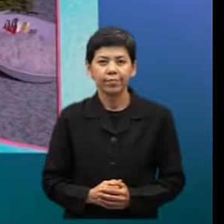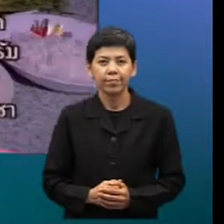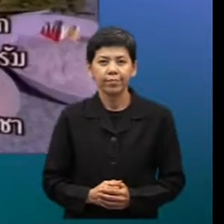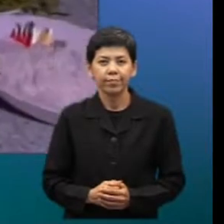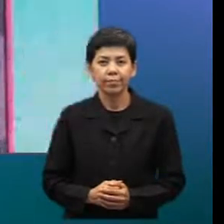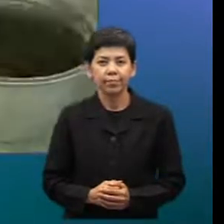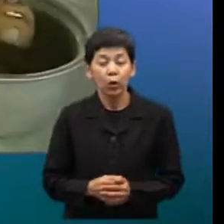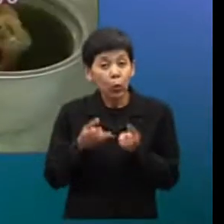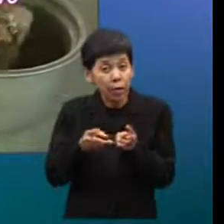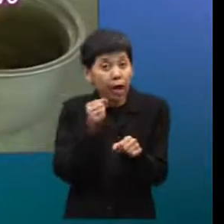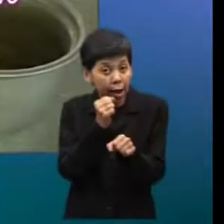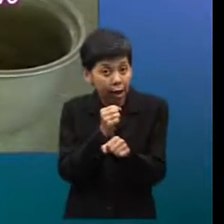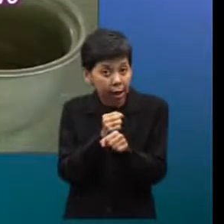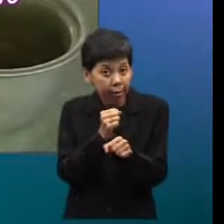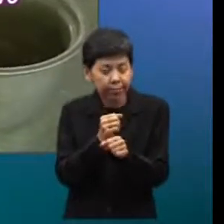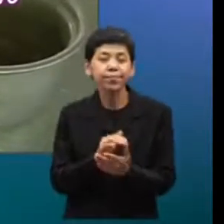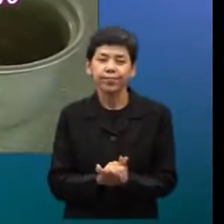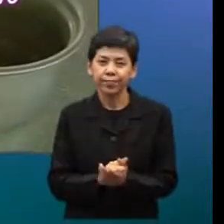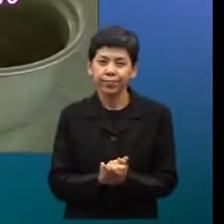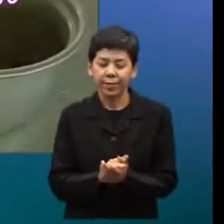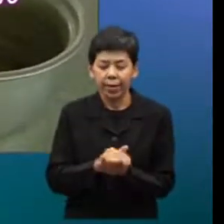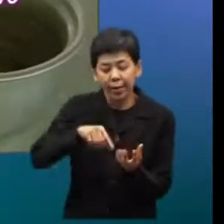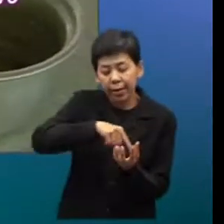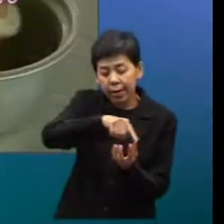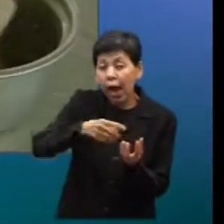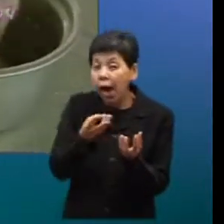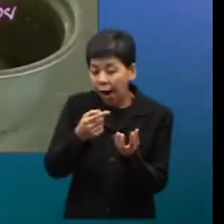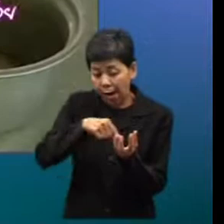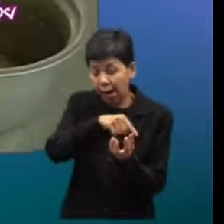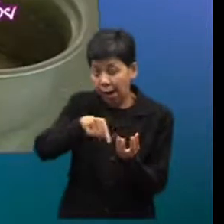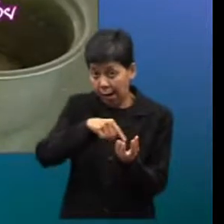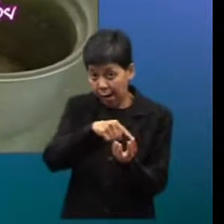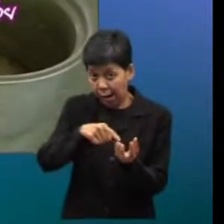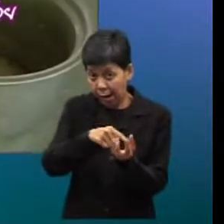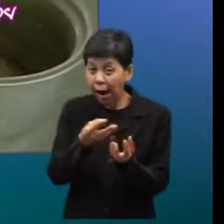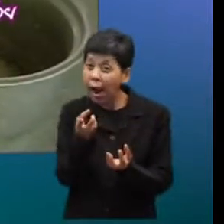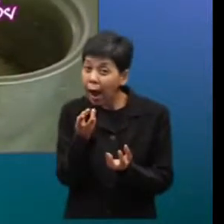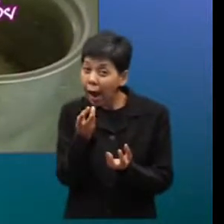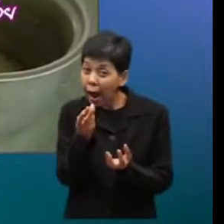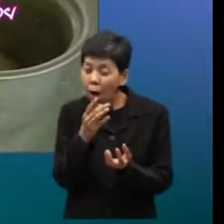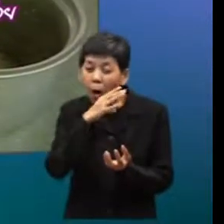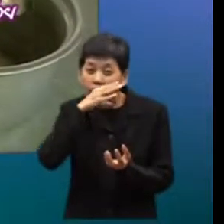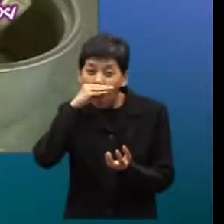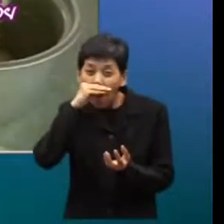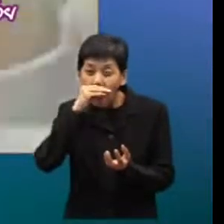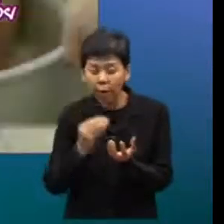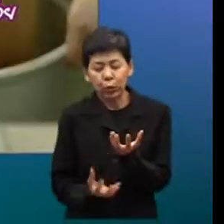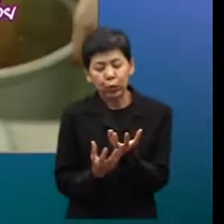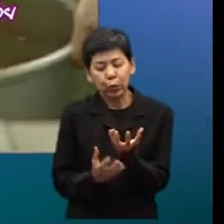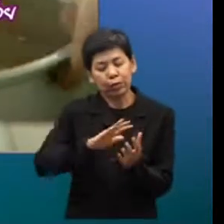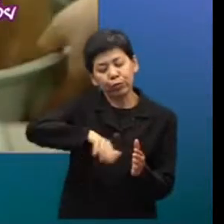สำหรับวิธีการทำก็เริ่มจากการทำแผ่นข้าวตังก่อนครับโดยนำข้าวท่อนหอมมะลิมาซาวน้ำ3